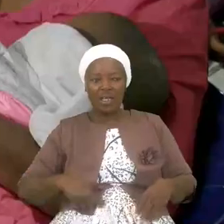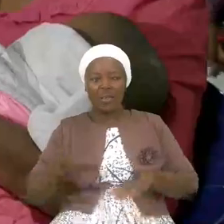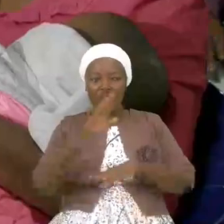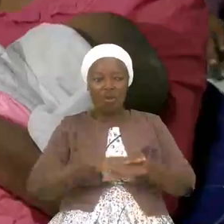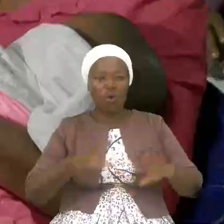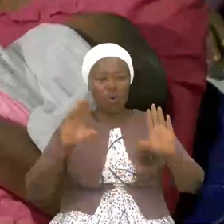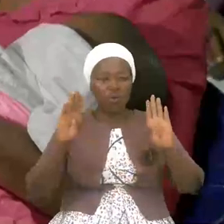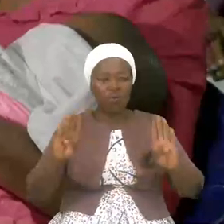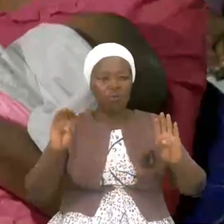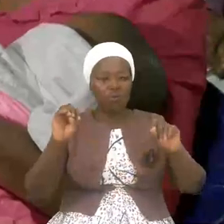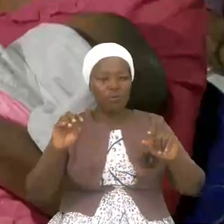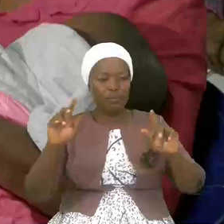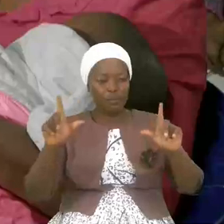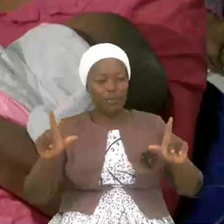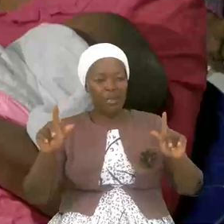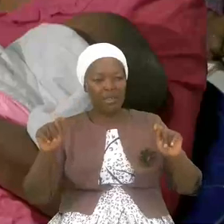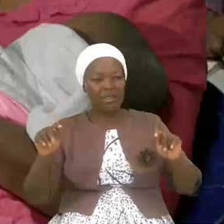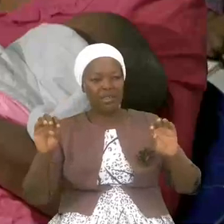l'explication.